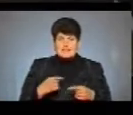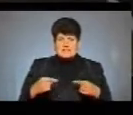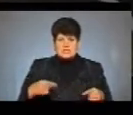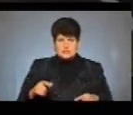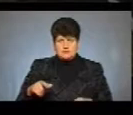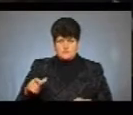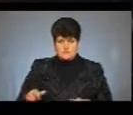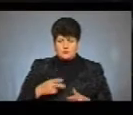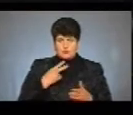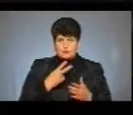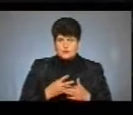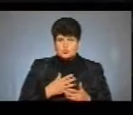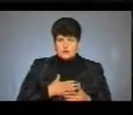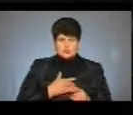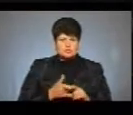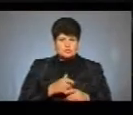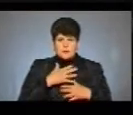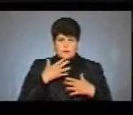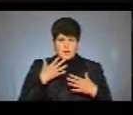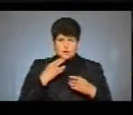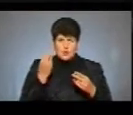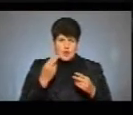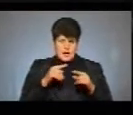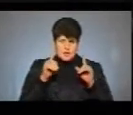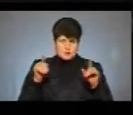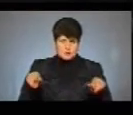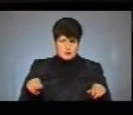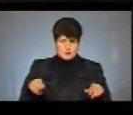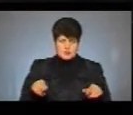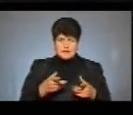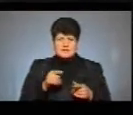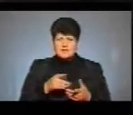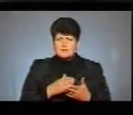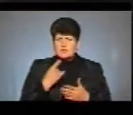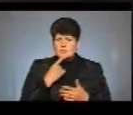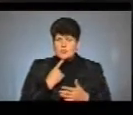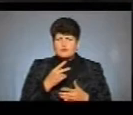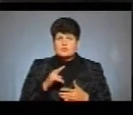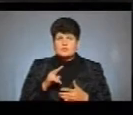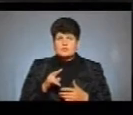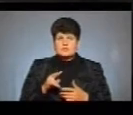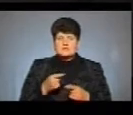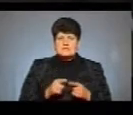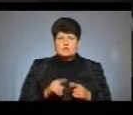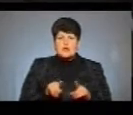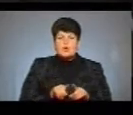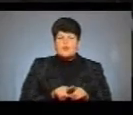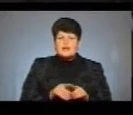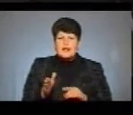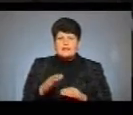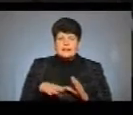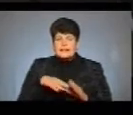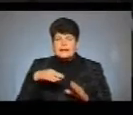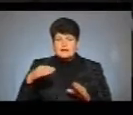ви бачите, по-перше, у нас дуже багато картин в виставі. От. І там йде мова про те, що Франсуа Піньйон схожий на дельфіна. І я